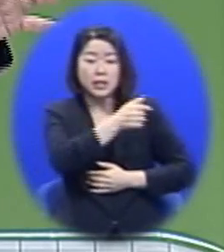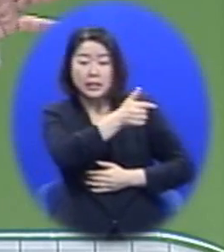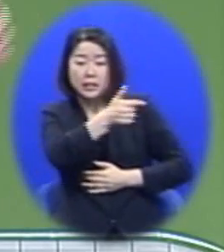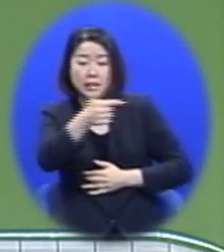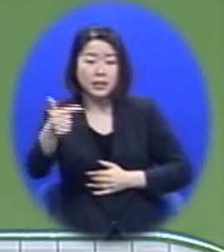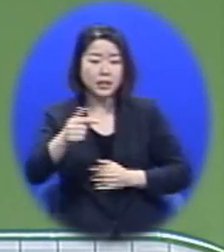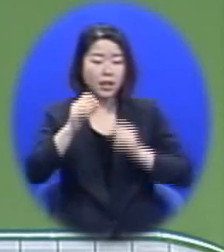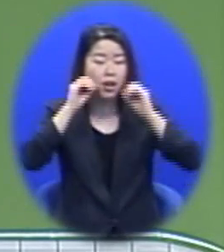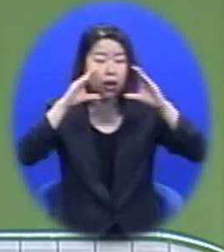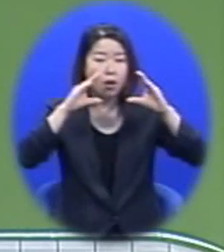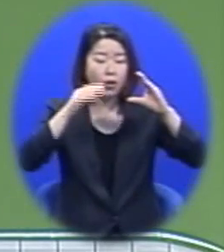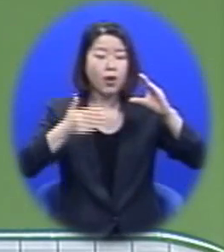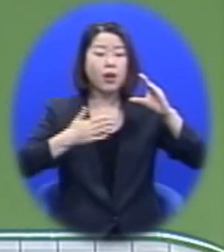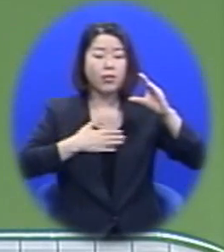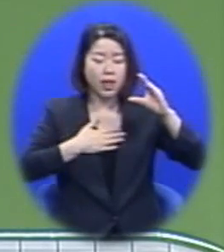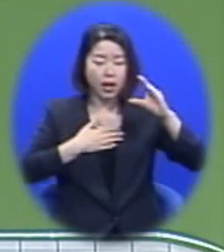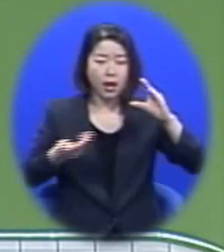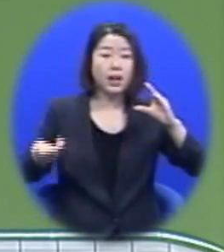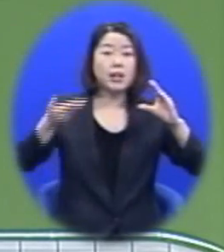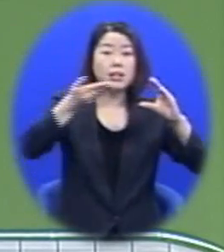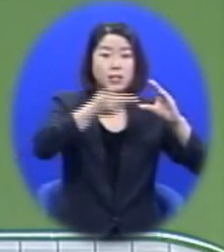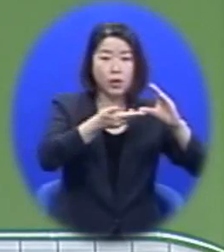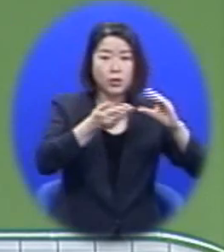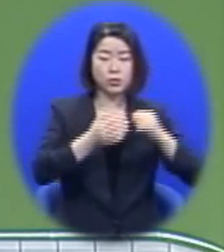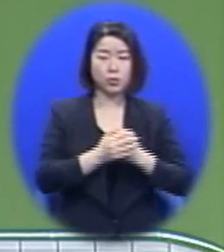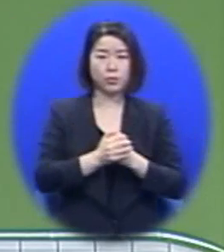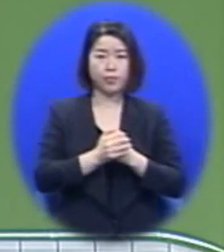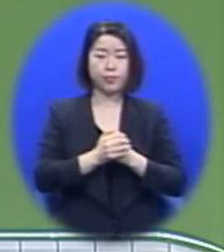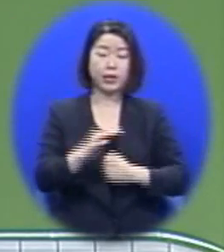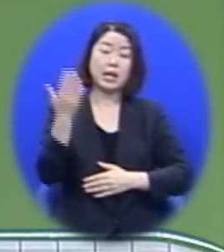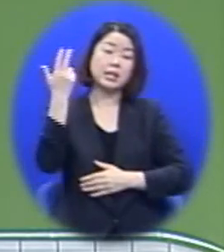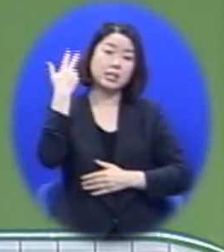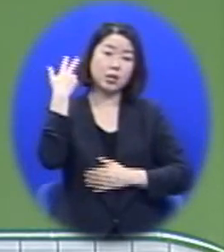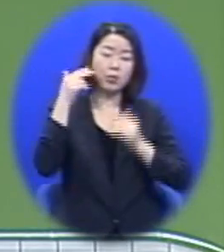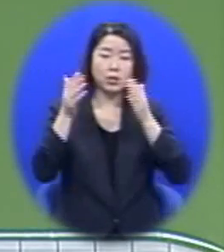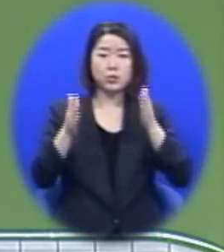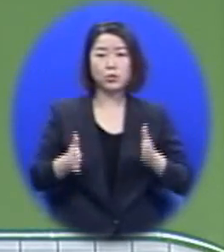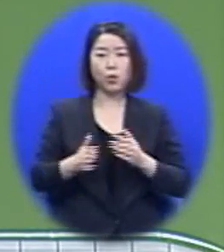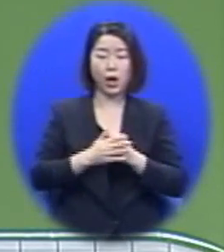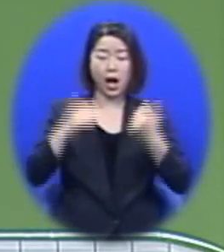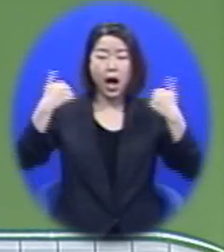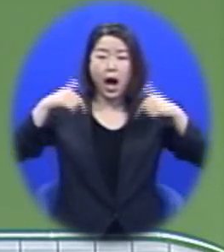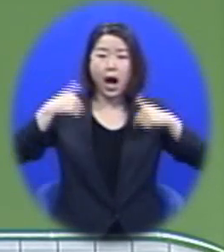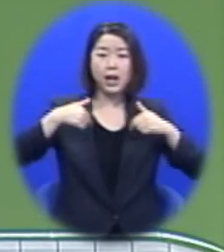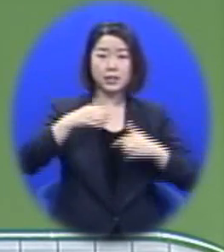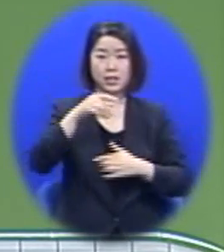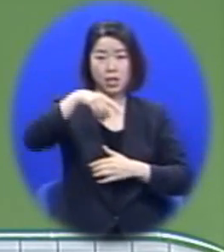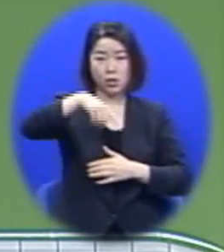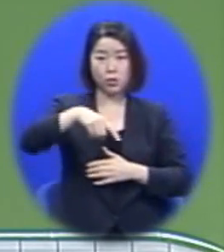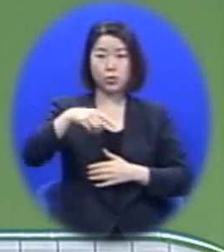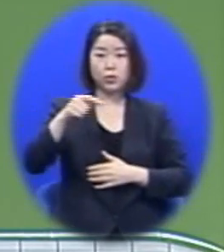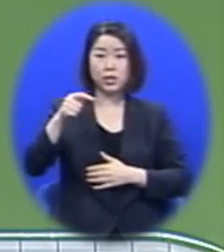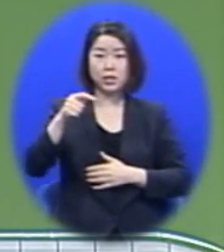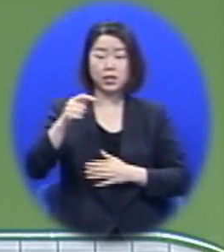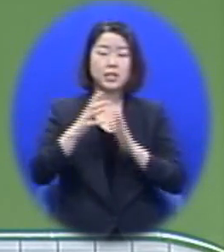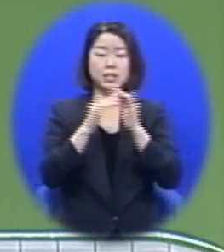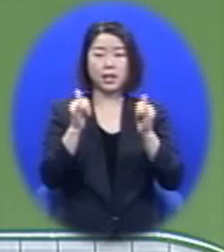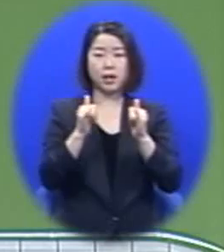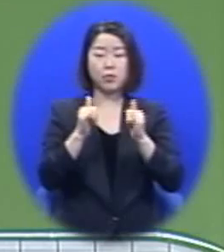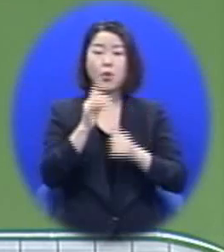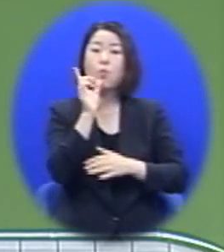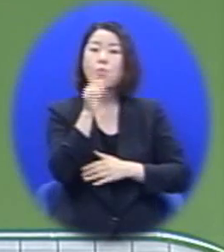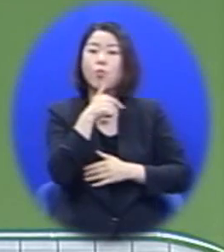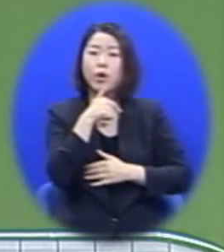내가 채우리라. 여러분 지난 주간에 늘 큐티 하신 분들은 월요일 큐티 기억나십니까?